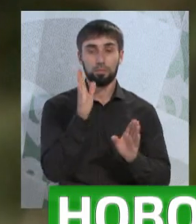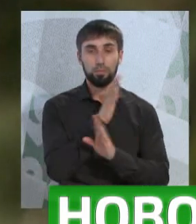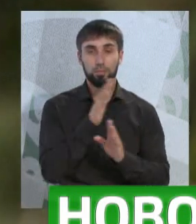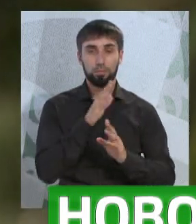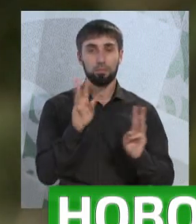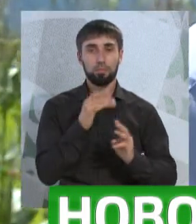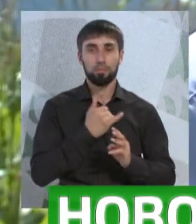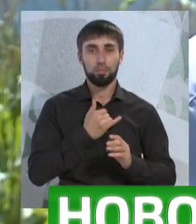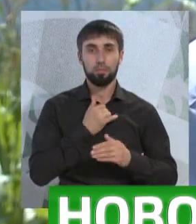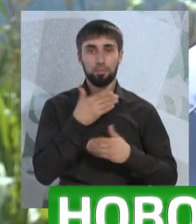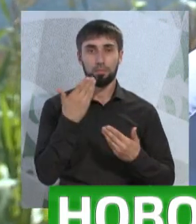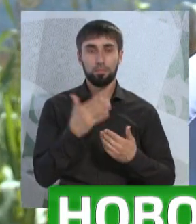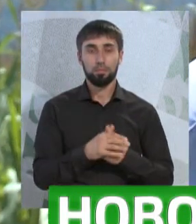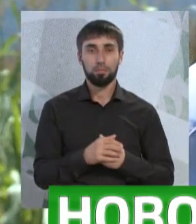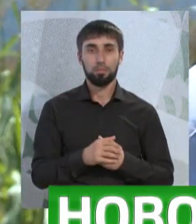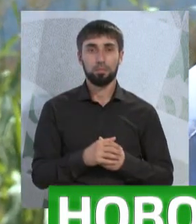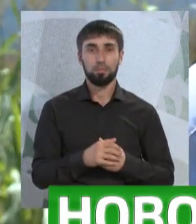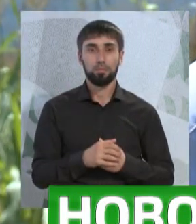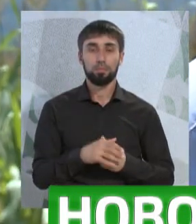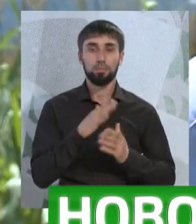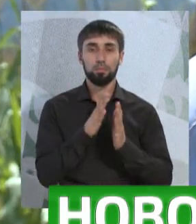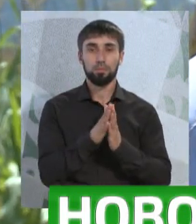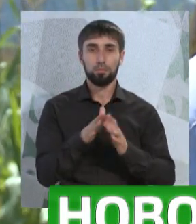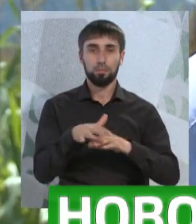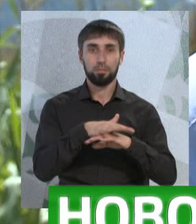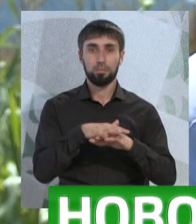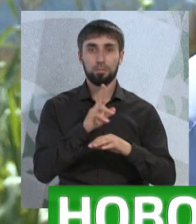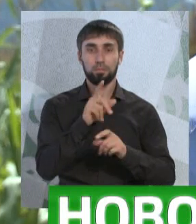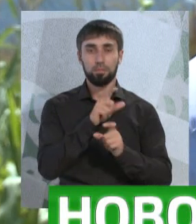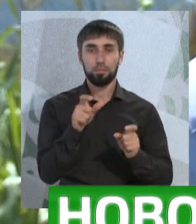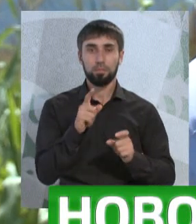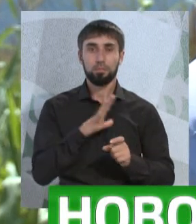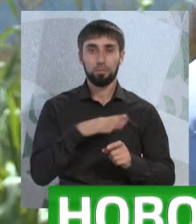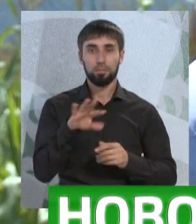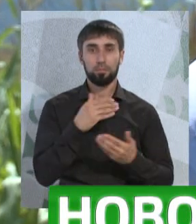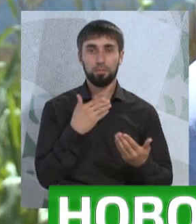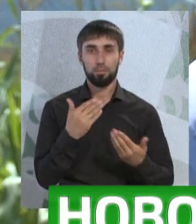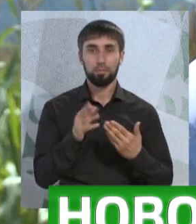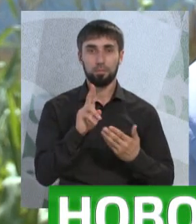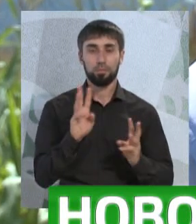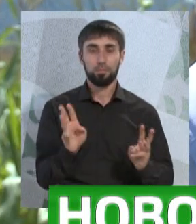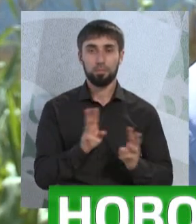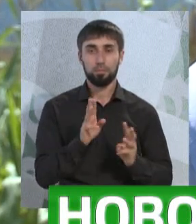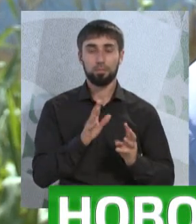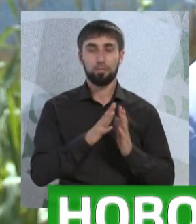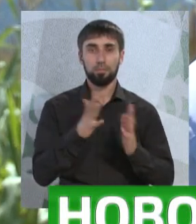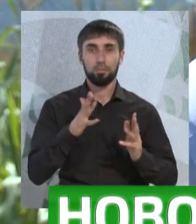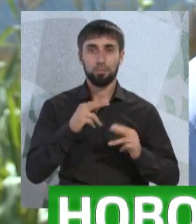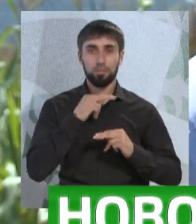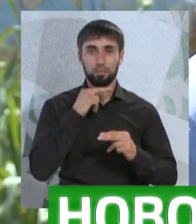не зафиксировано. Просьба к населению, к людям, чтобы относились к пожарам с большой